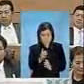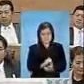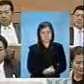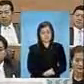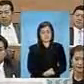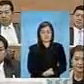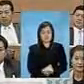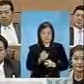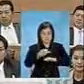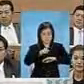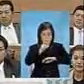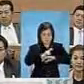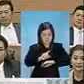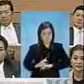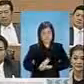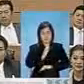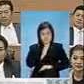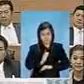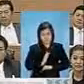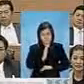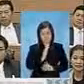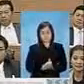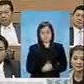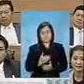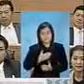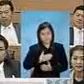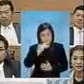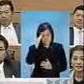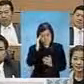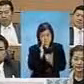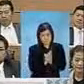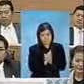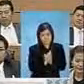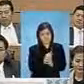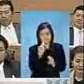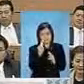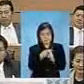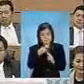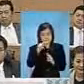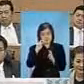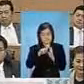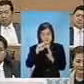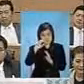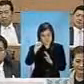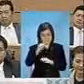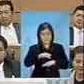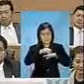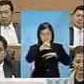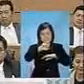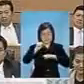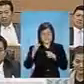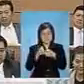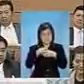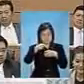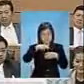กราบเรียนท่านประธานที่เคารพกระผมจ่าสิบตำรวจประสิทธิ์ชัยจิสะสมาชิกสภาผู้แทนราษฎรพรรคเพื่อไ